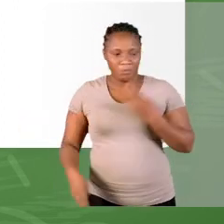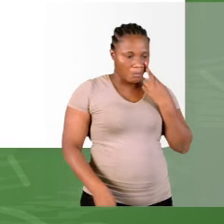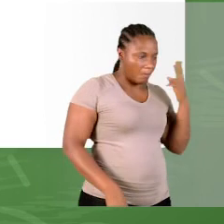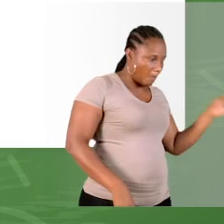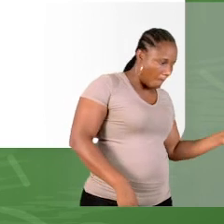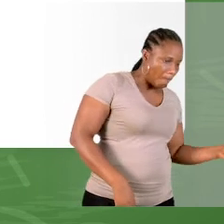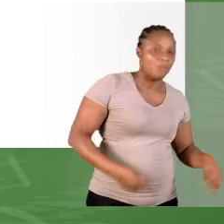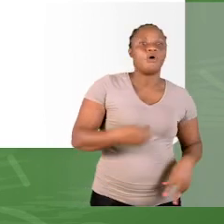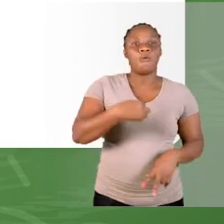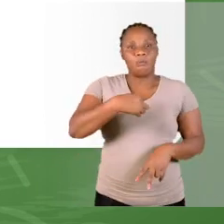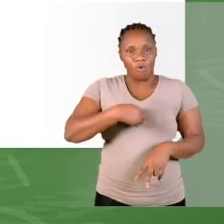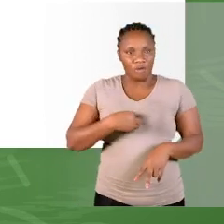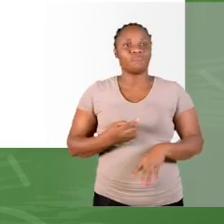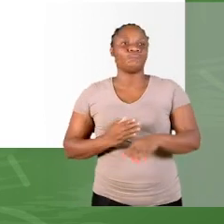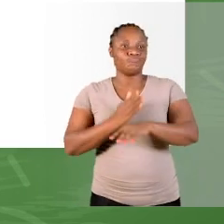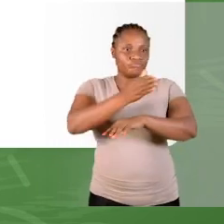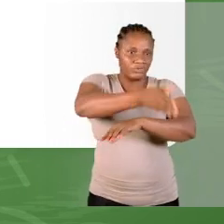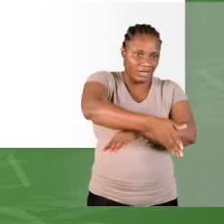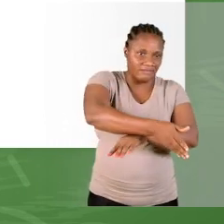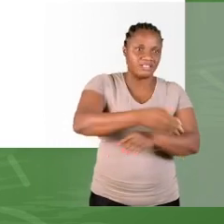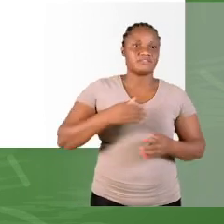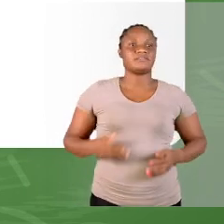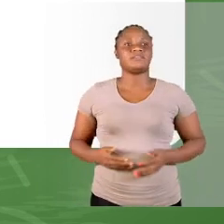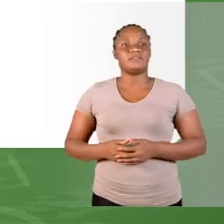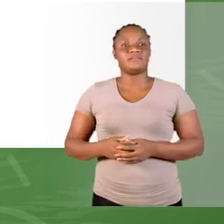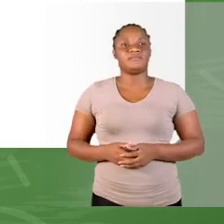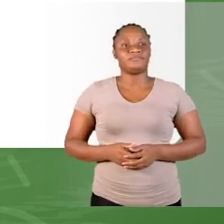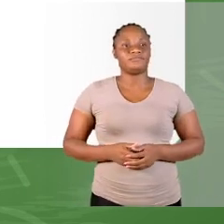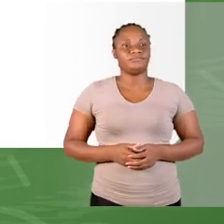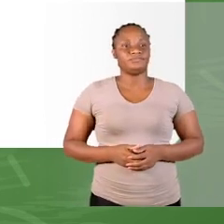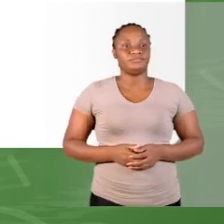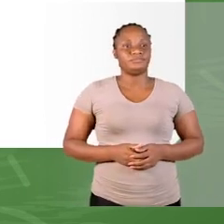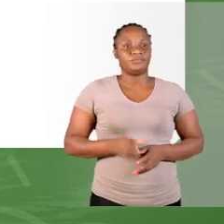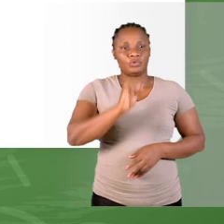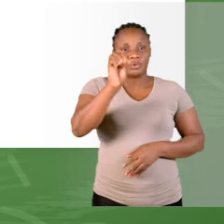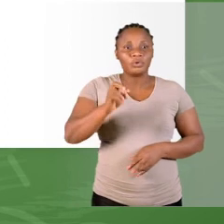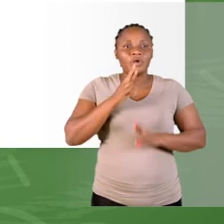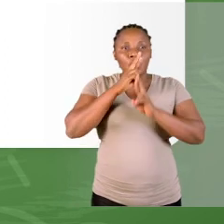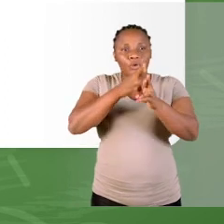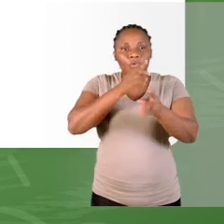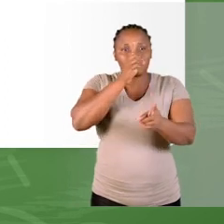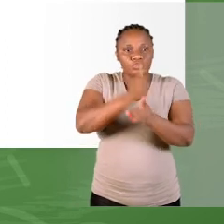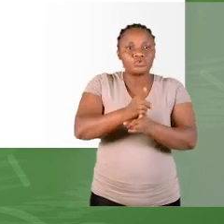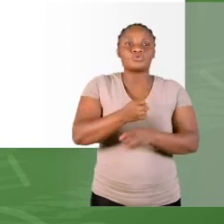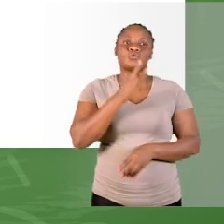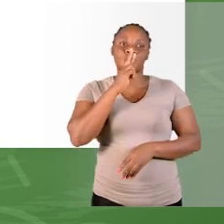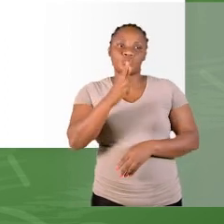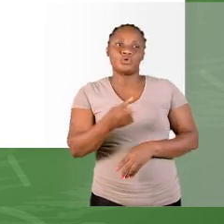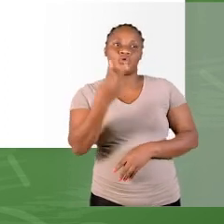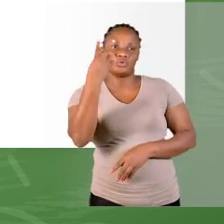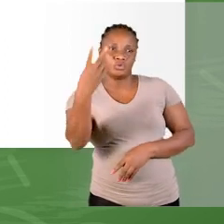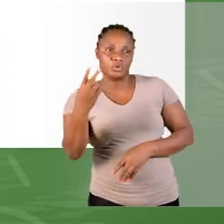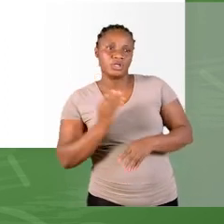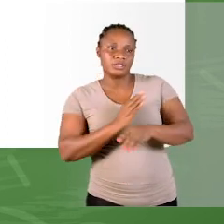arrive par ma gauche, je vais me faire renverser. Je ne l'entoure pas. Et donc, les réponses justes sont